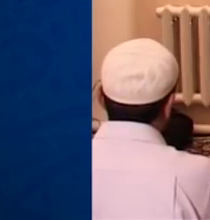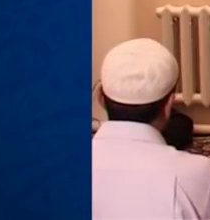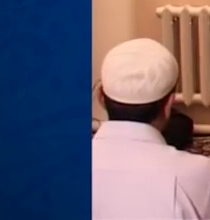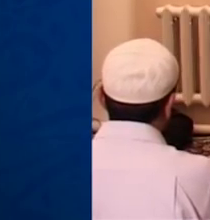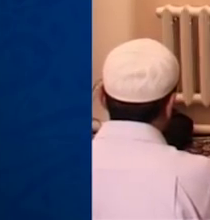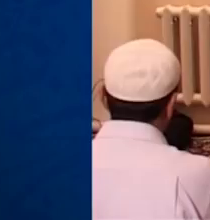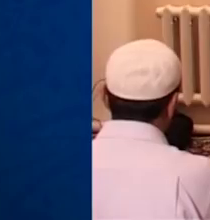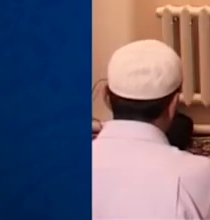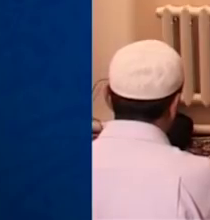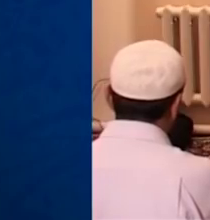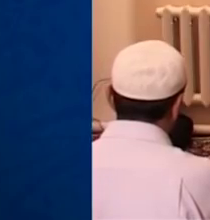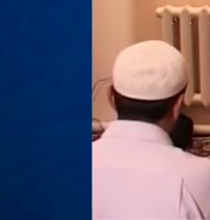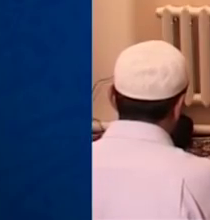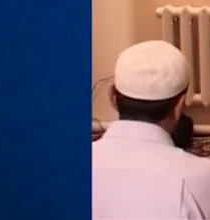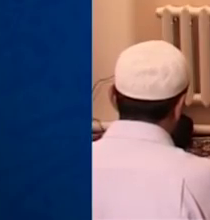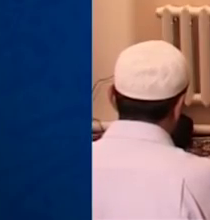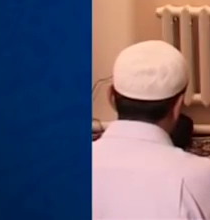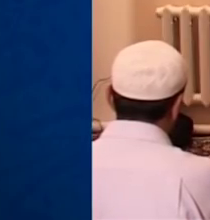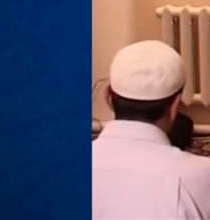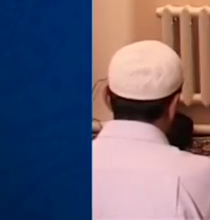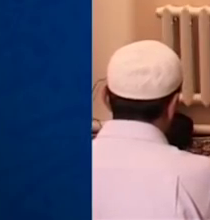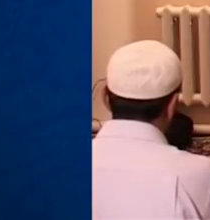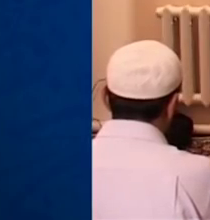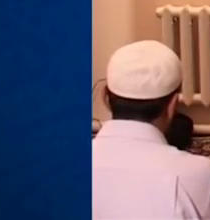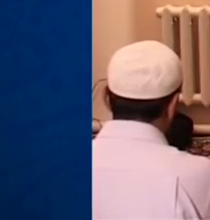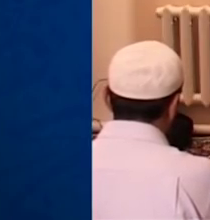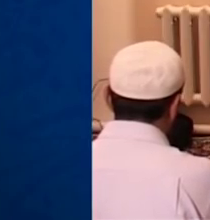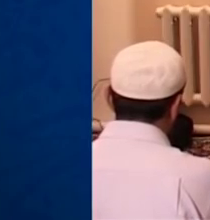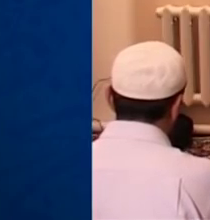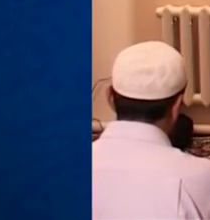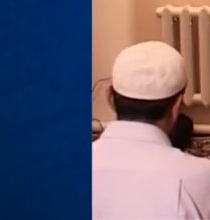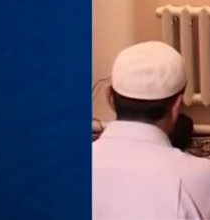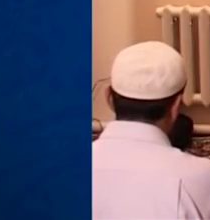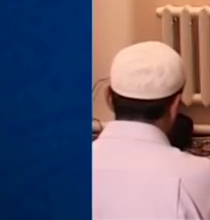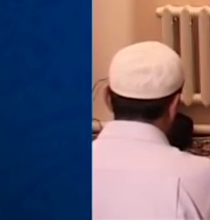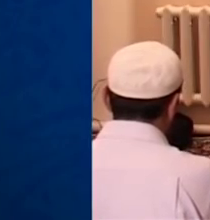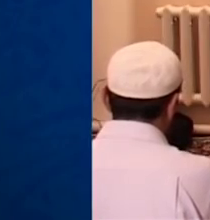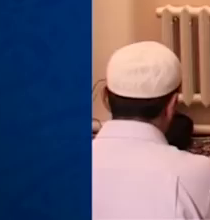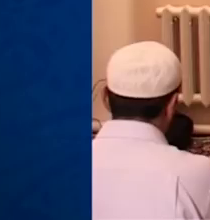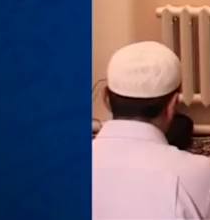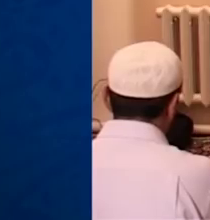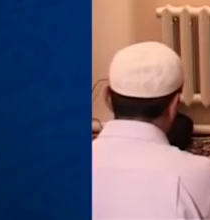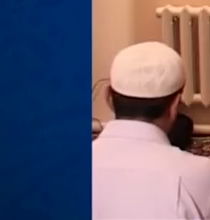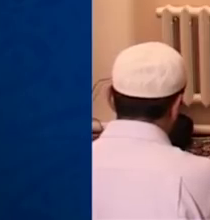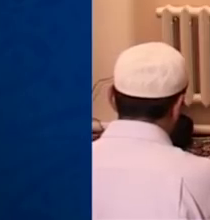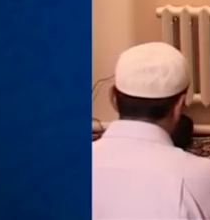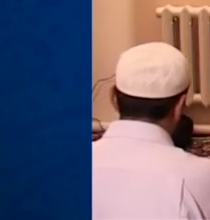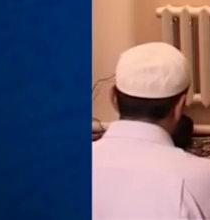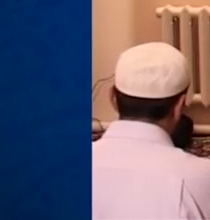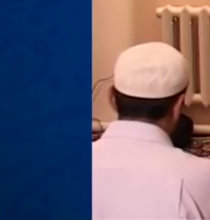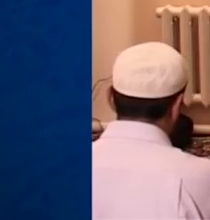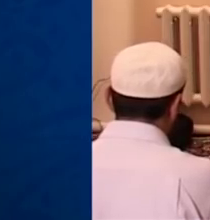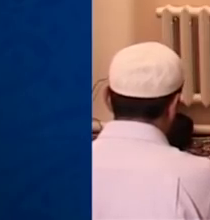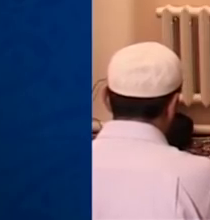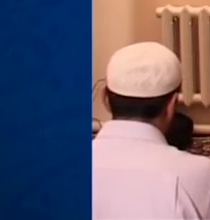والصلاة والسلام على خير خلقه محمد الذي سن لنا قيام شهر